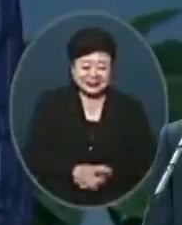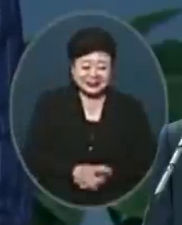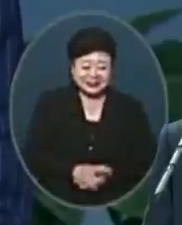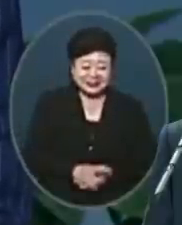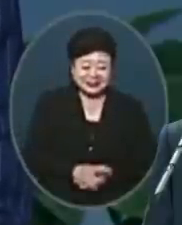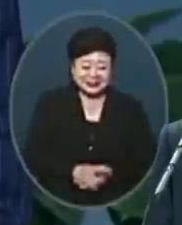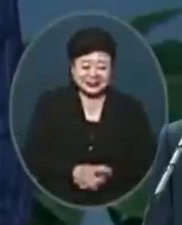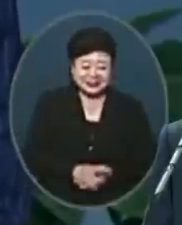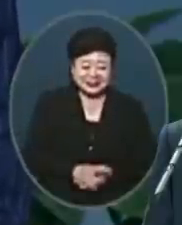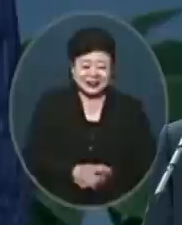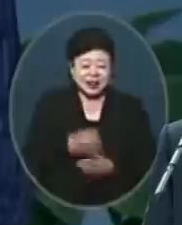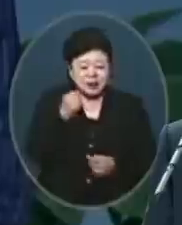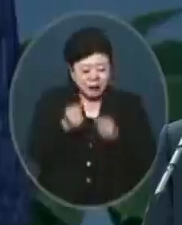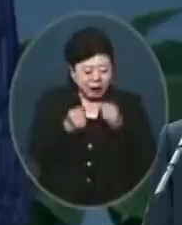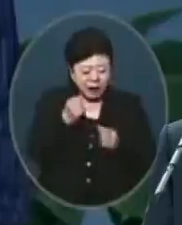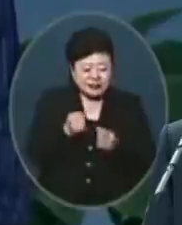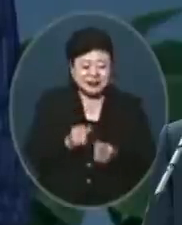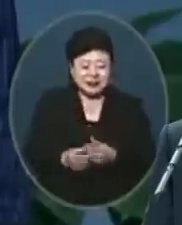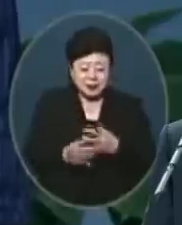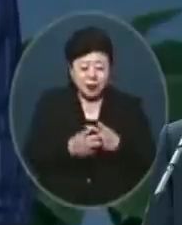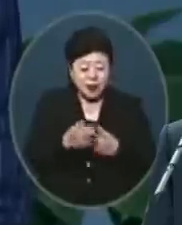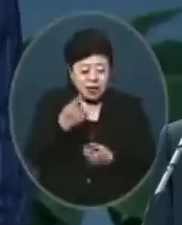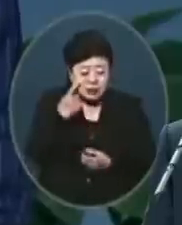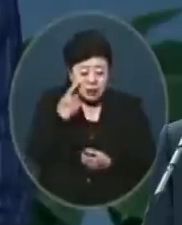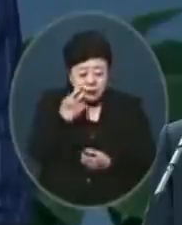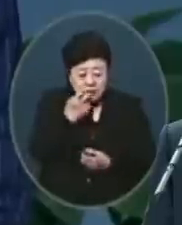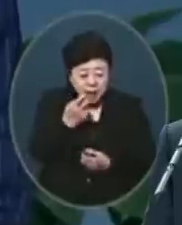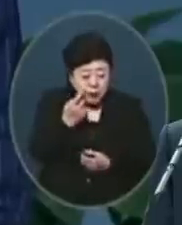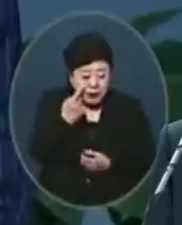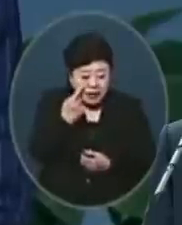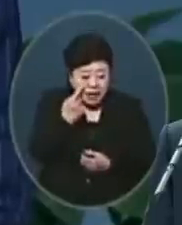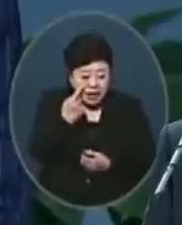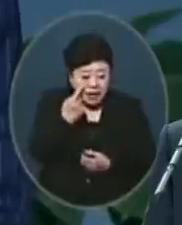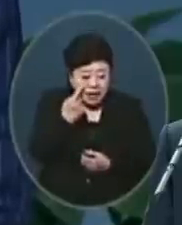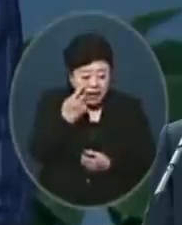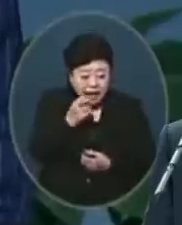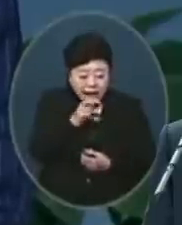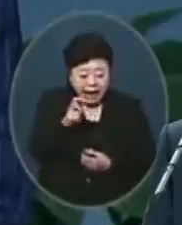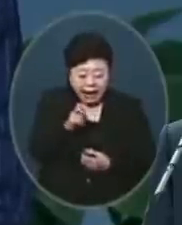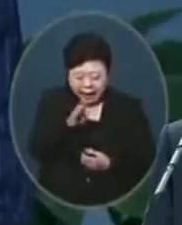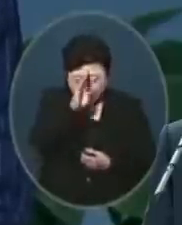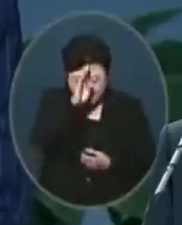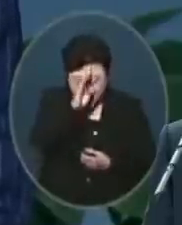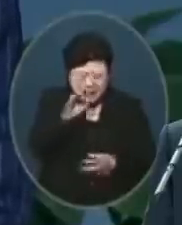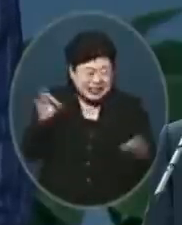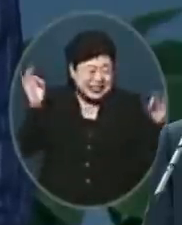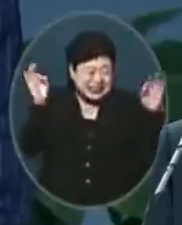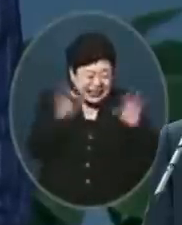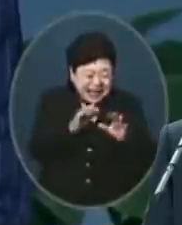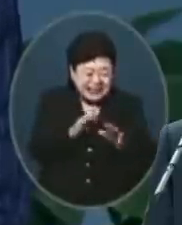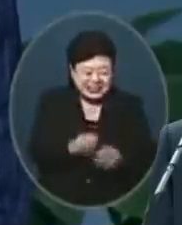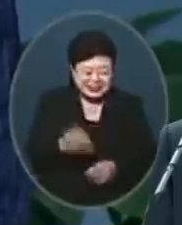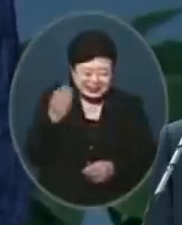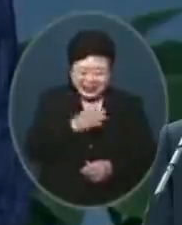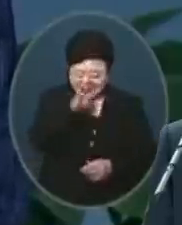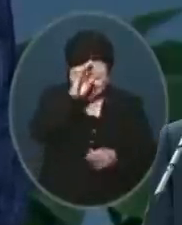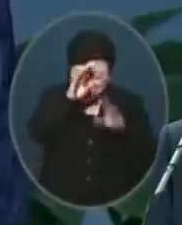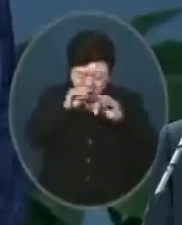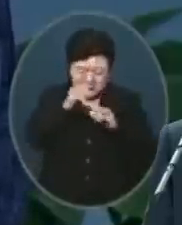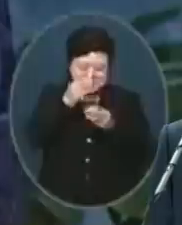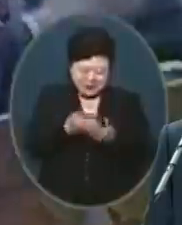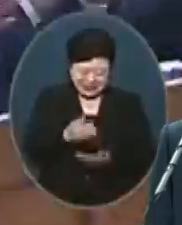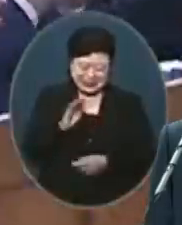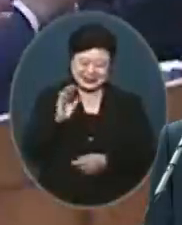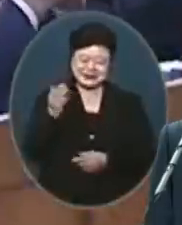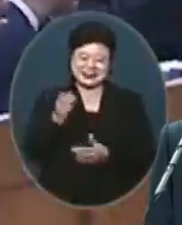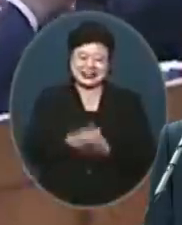손살같이 뛰어가서 보니까 암이 다 물러가고 말았어요.